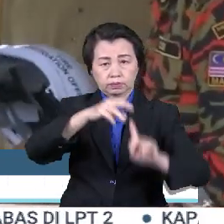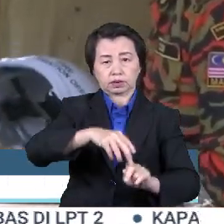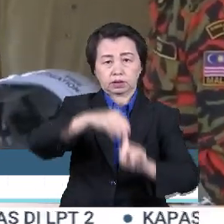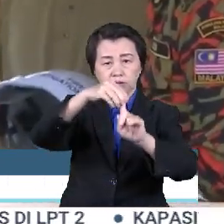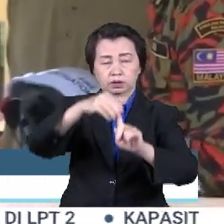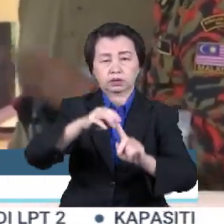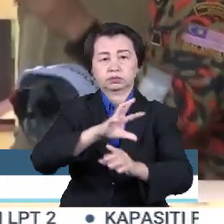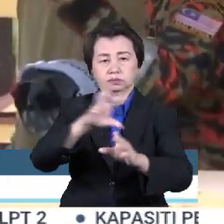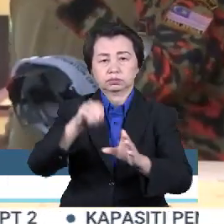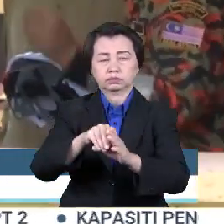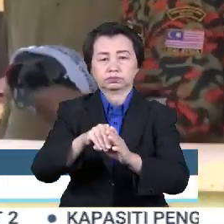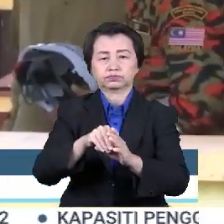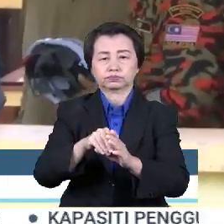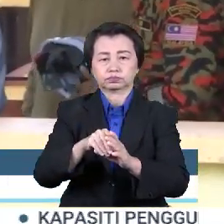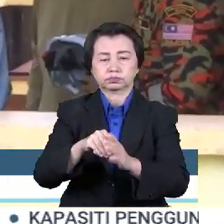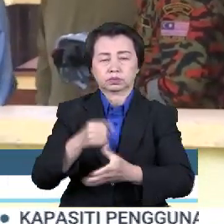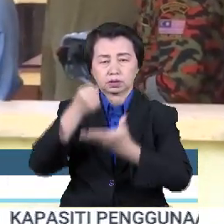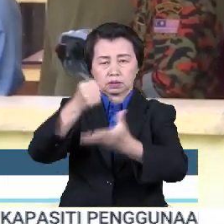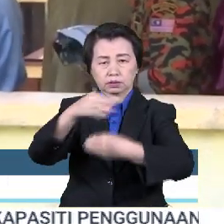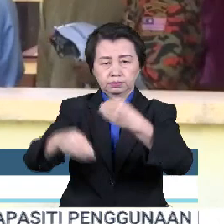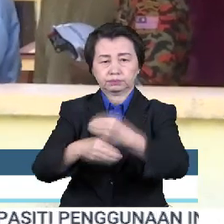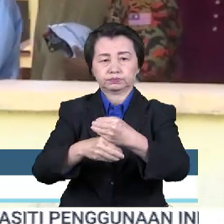dicepatkan dan tidak